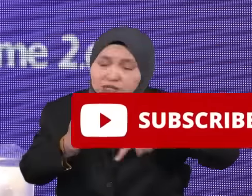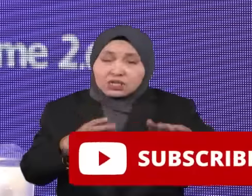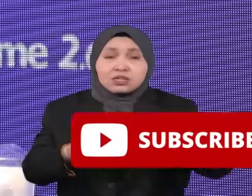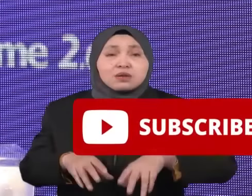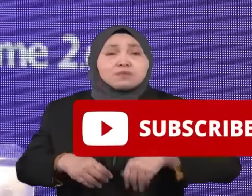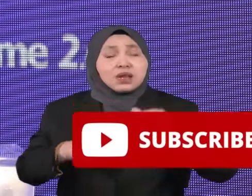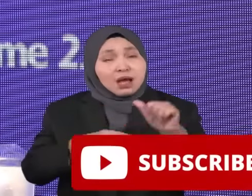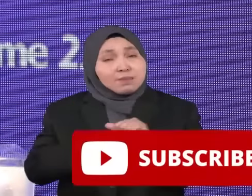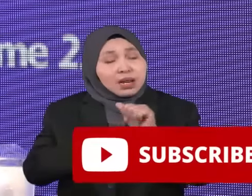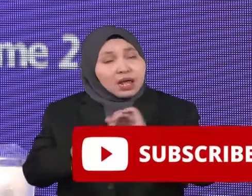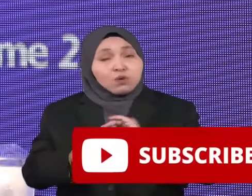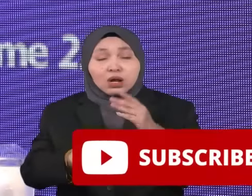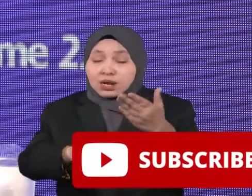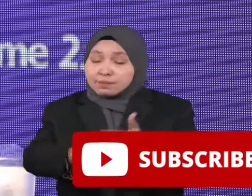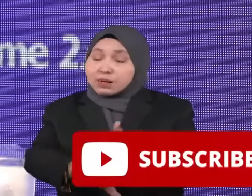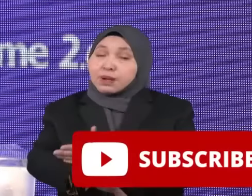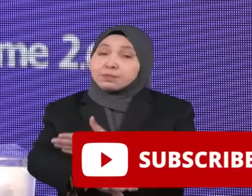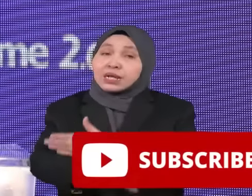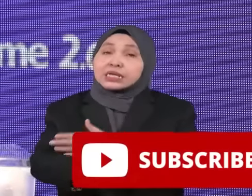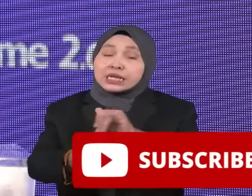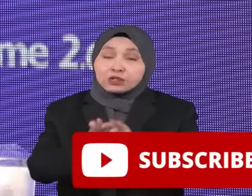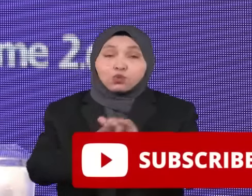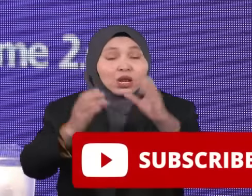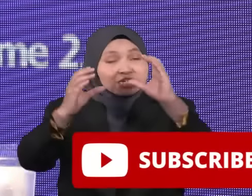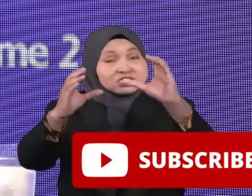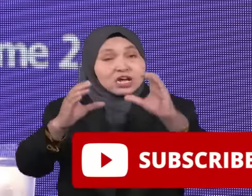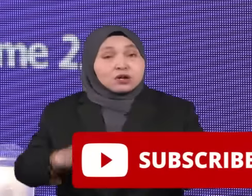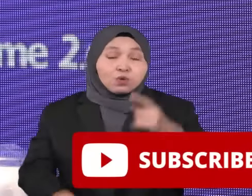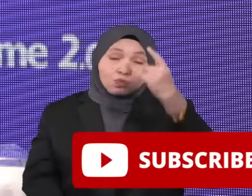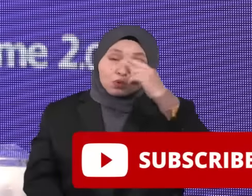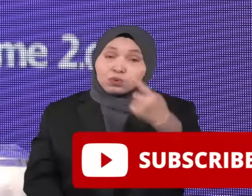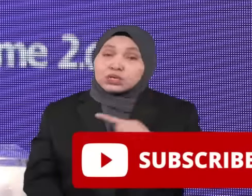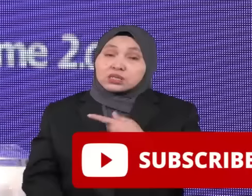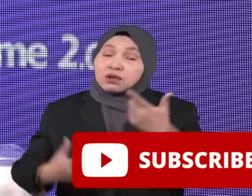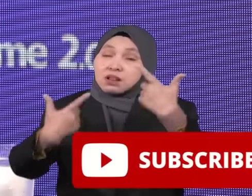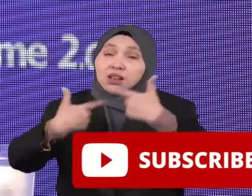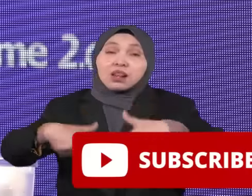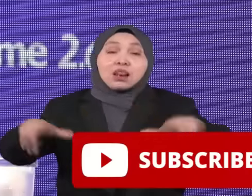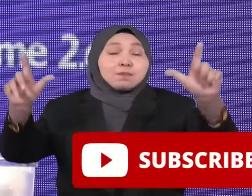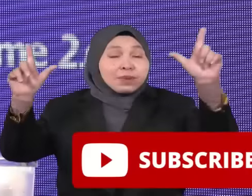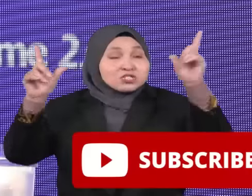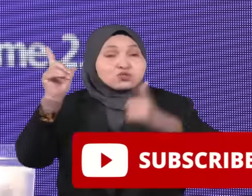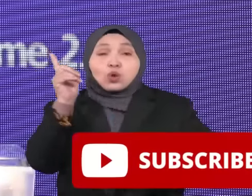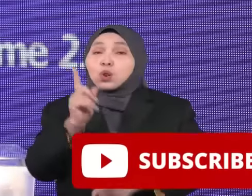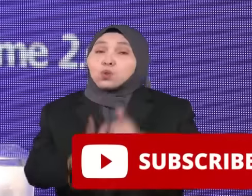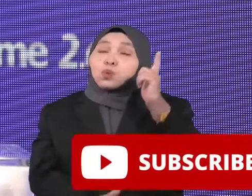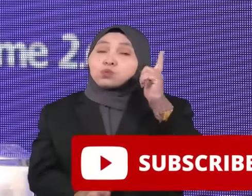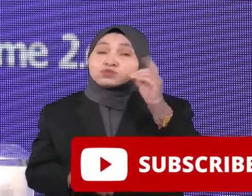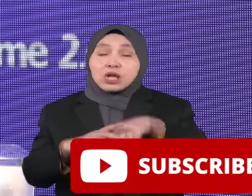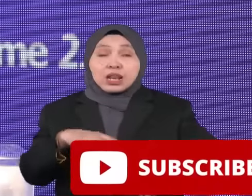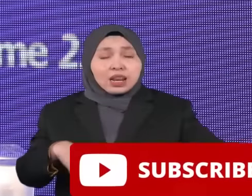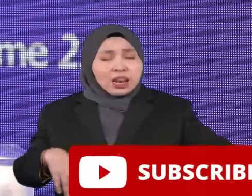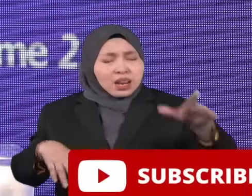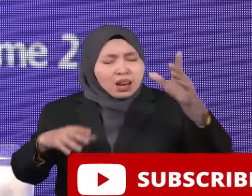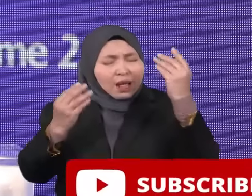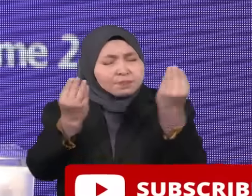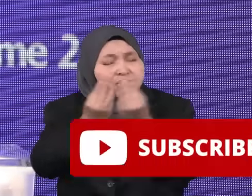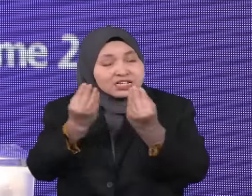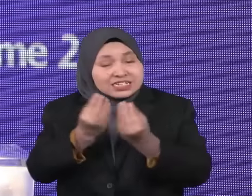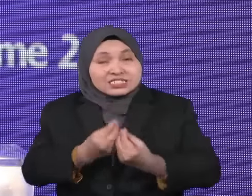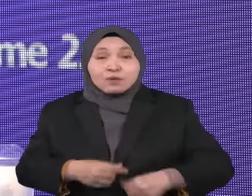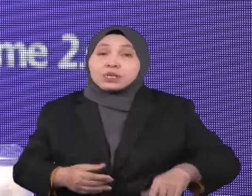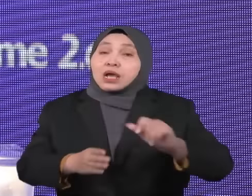aku, aku akan baiki. Itulah cara untuk kita lepas ataupun lulus dalam muhasabah hisab di akhirat